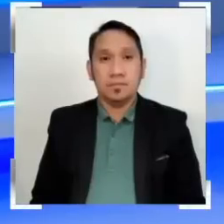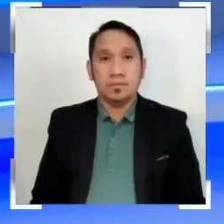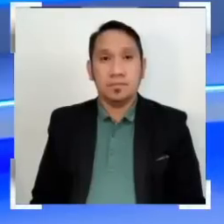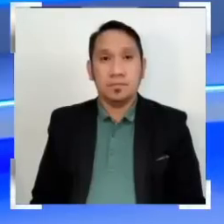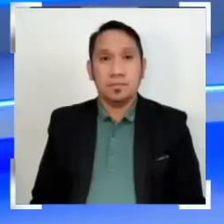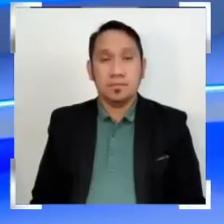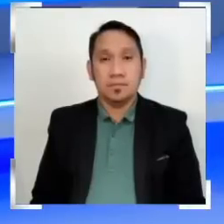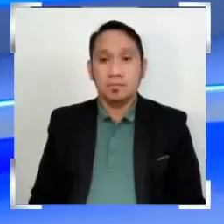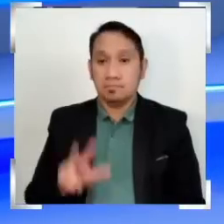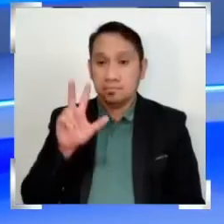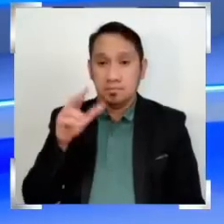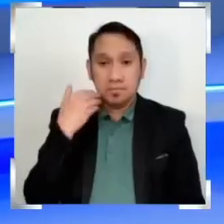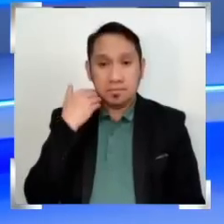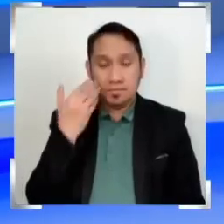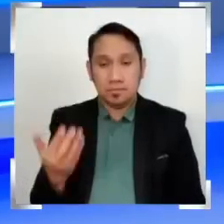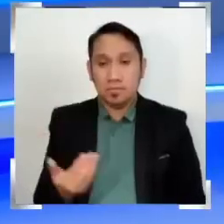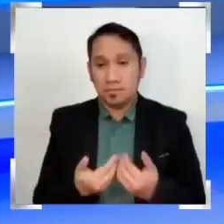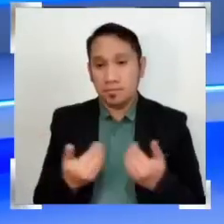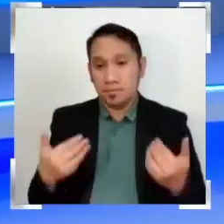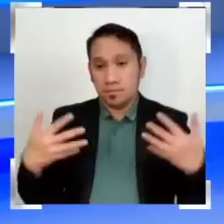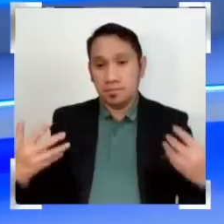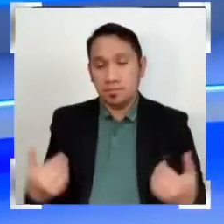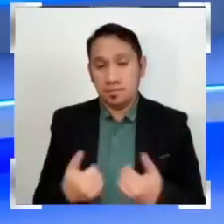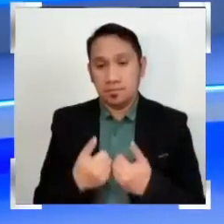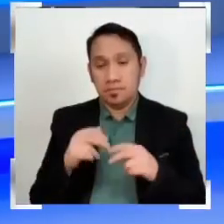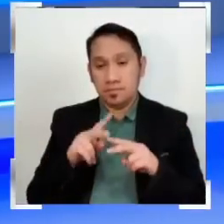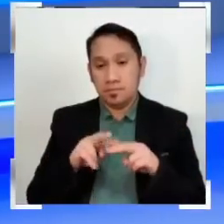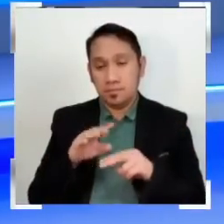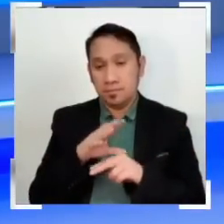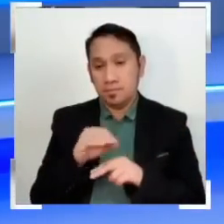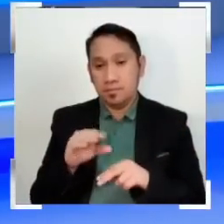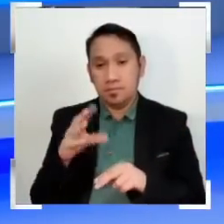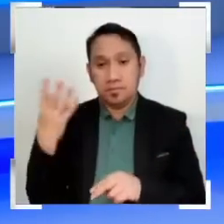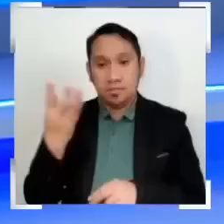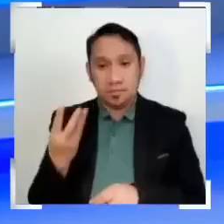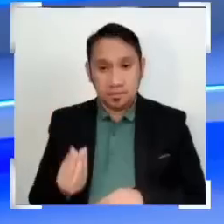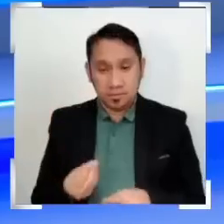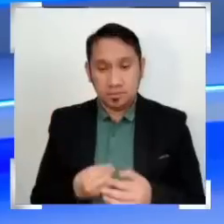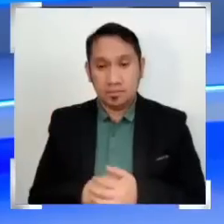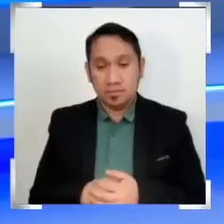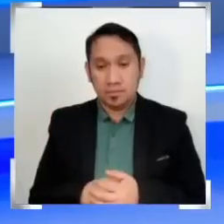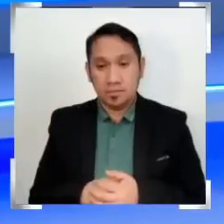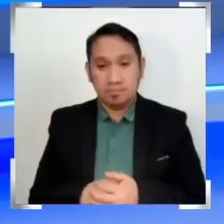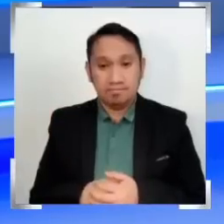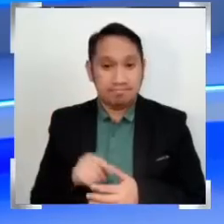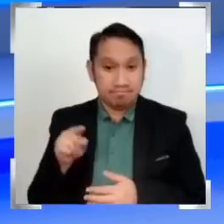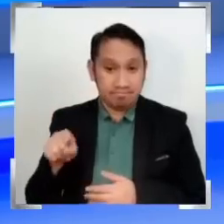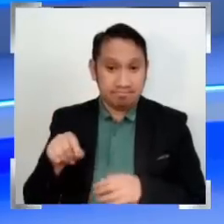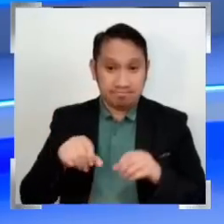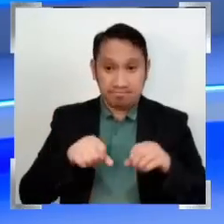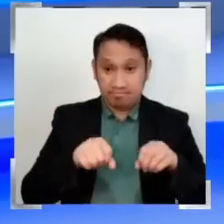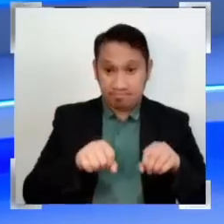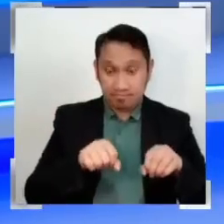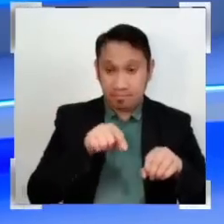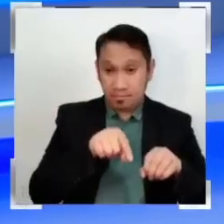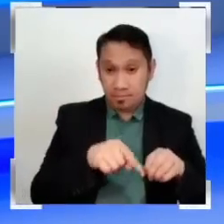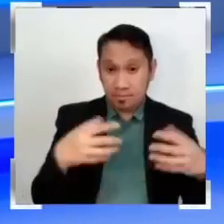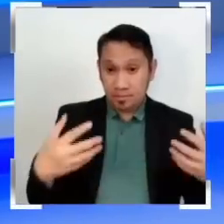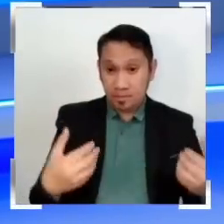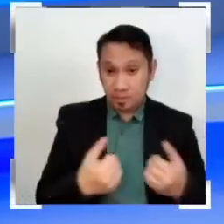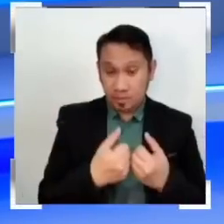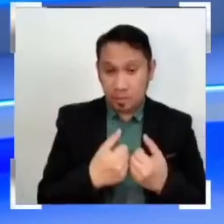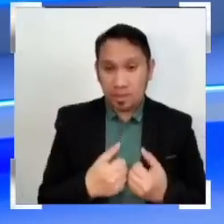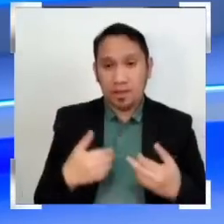Tatlo ang patay sa maghiwalay na aksidente sa Pangasinan at Batangas. Ang rider ng isa sa mga naaksidente ng motorsiklo, minor de